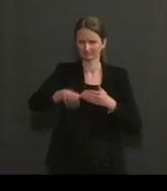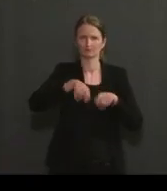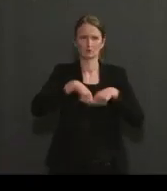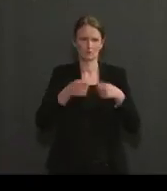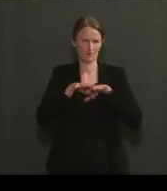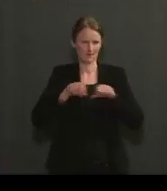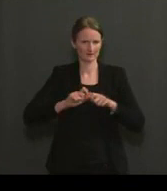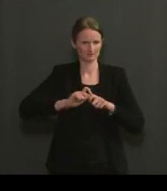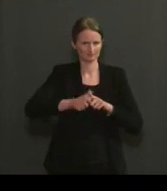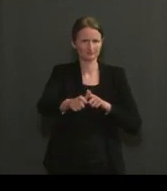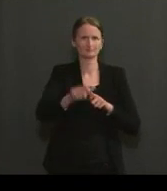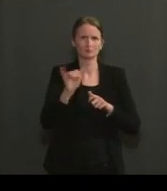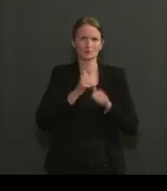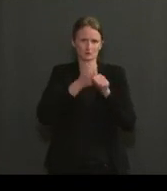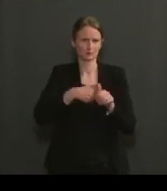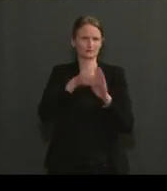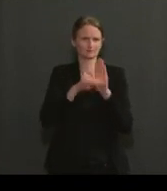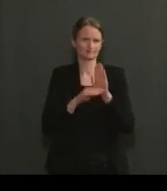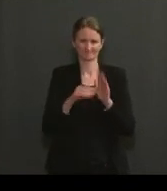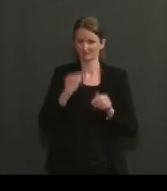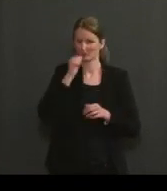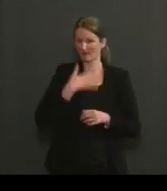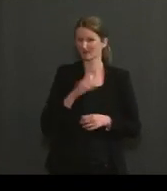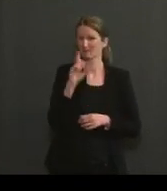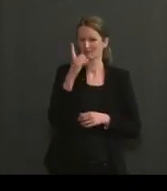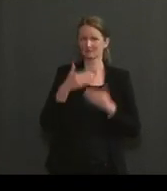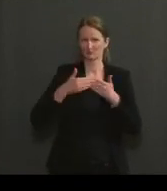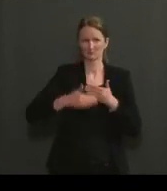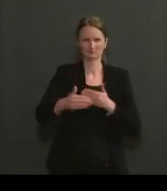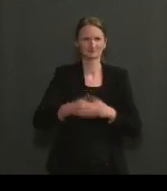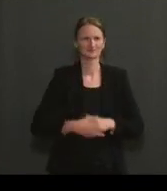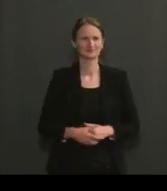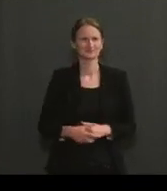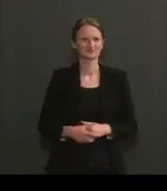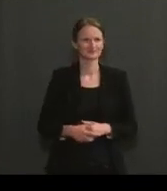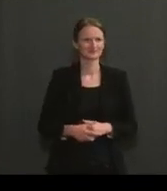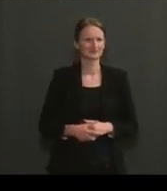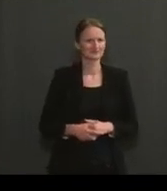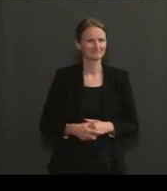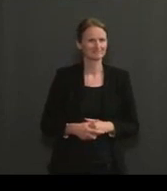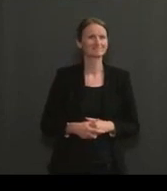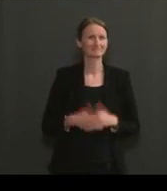Le principal impact à court terme est le fait que les commerces peuvent réouvrir leurs portes. Une bonne nouvelle pour ces